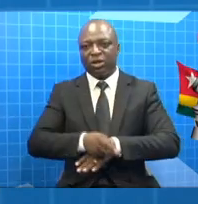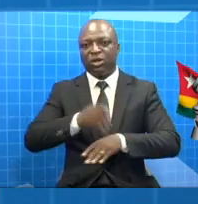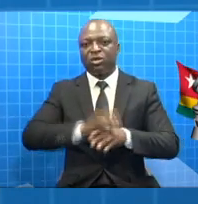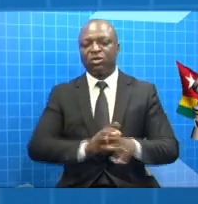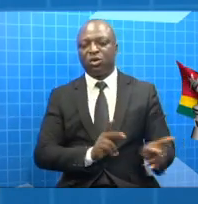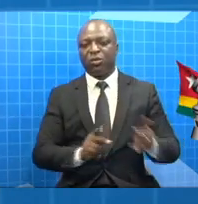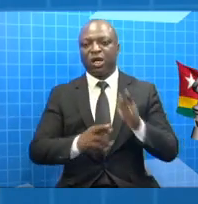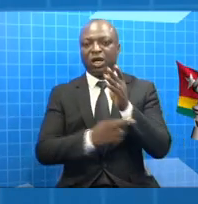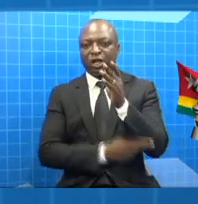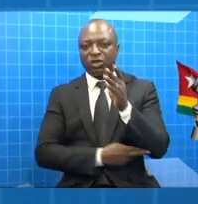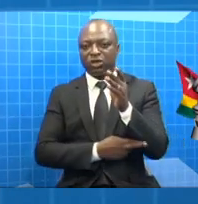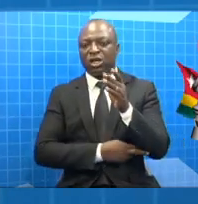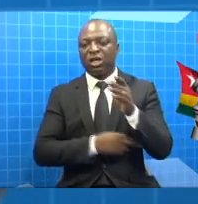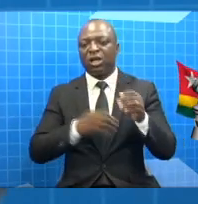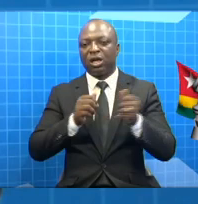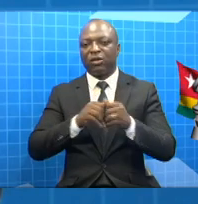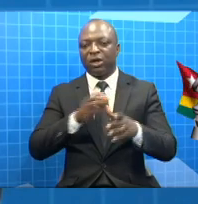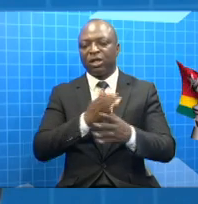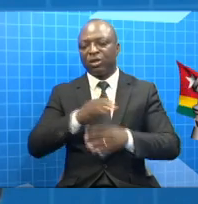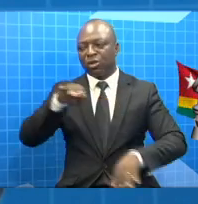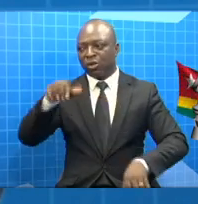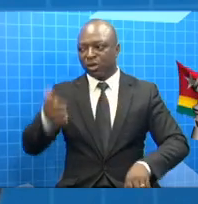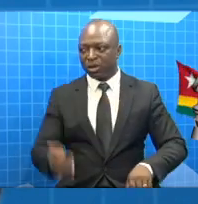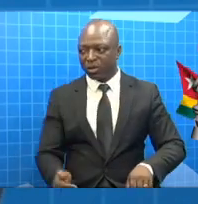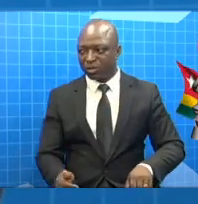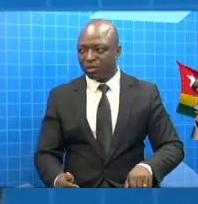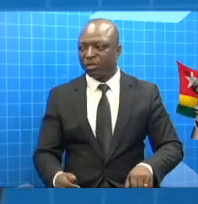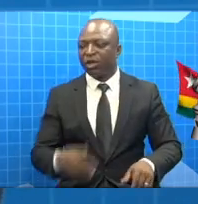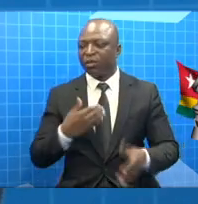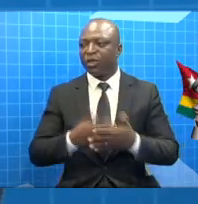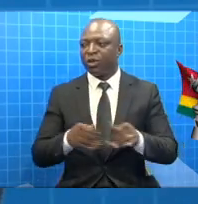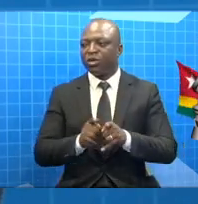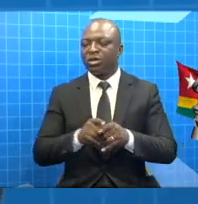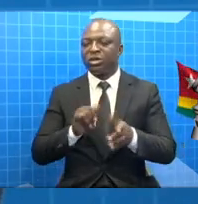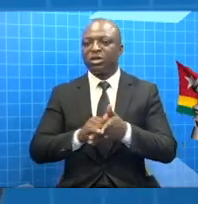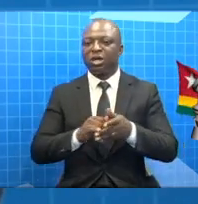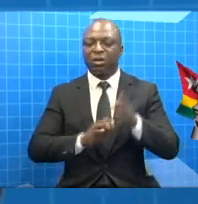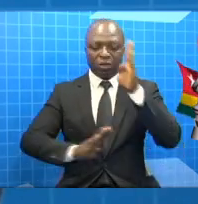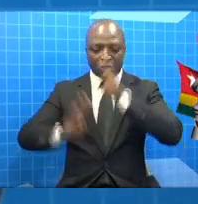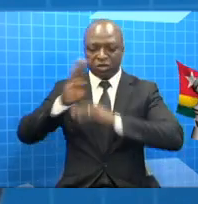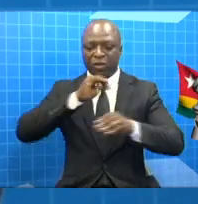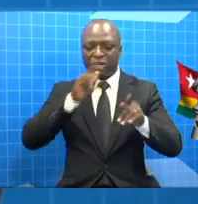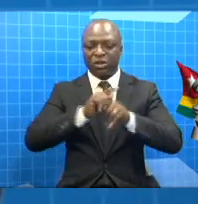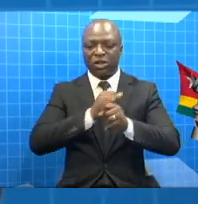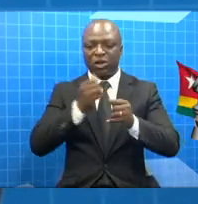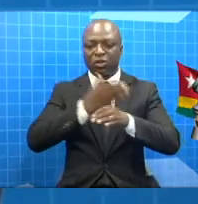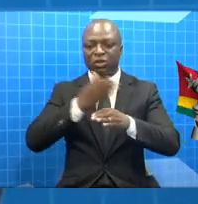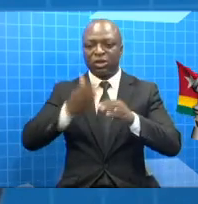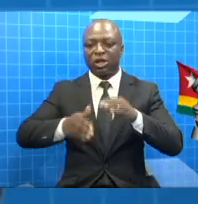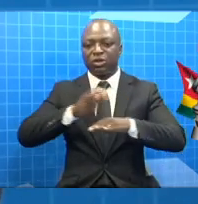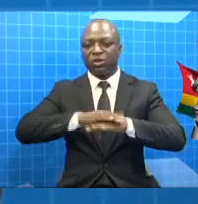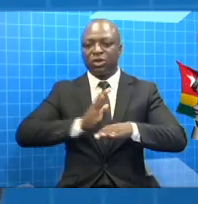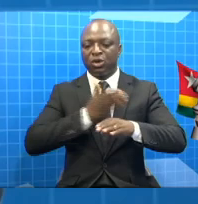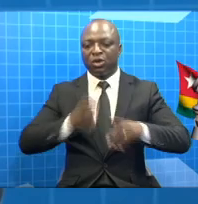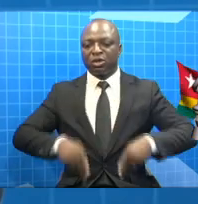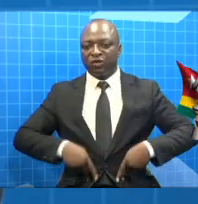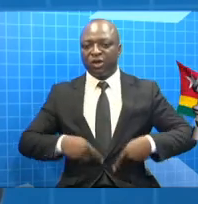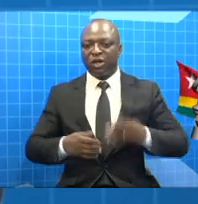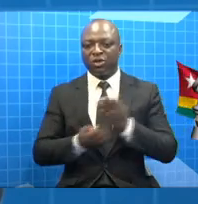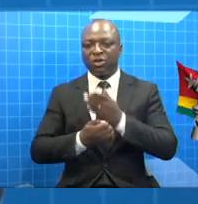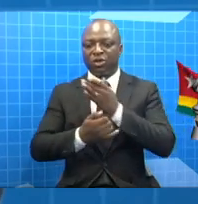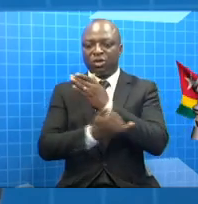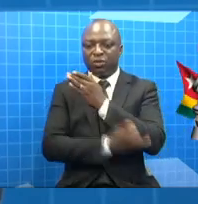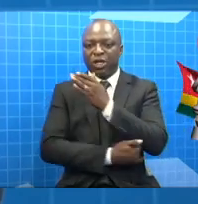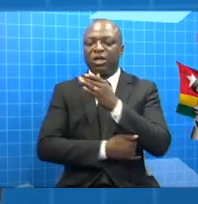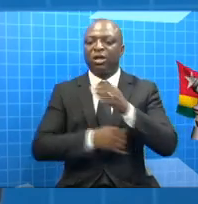plan régional et sous-régional, entre autres. Bien évidemment, ces crises ne sont pas sans conséquences sur notre vie. Les économies de nos pays